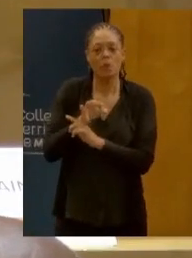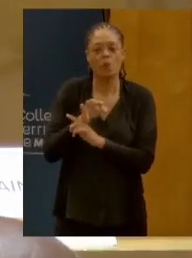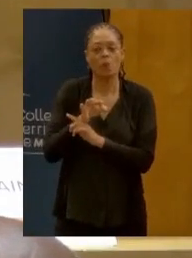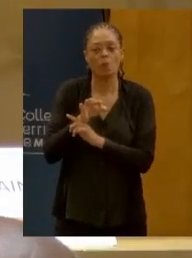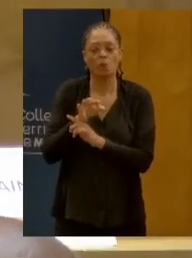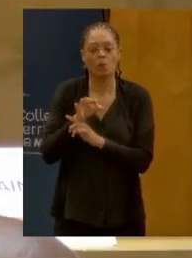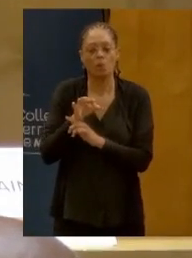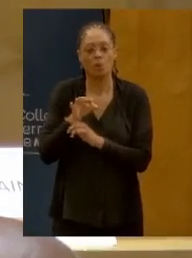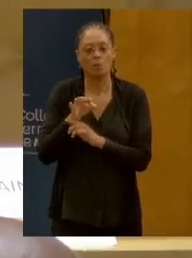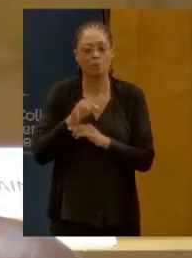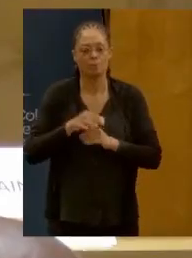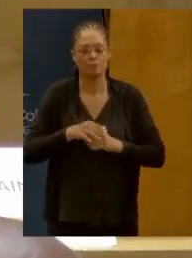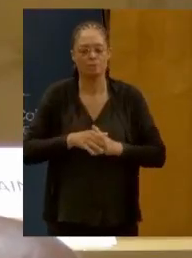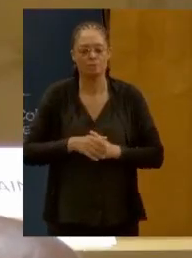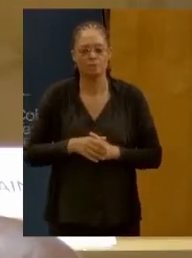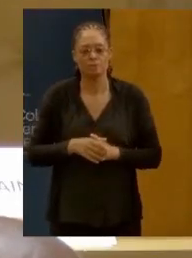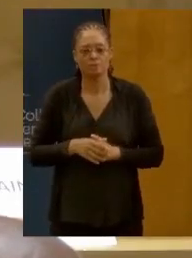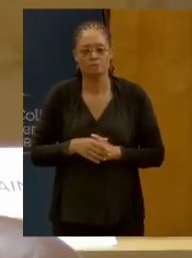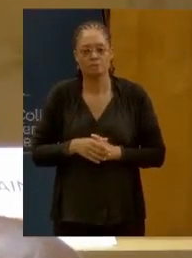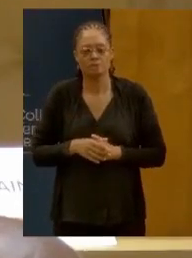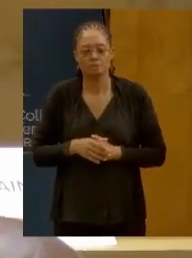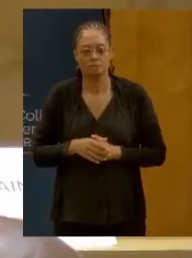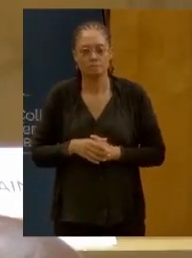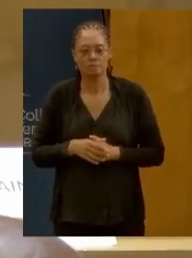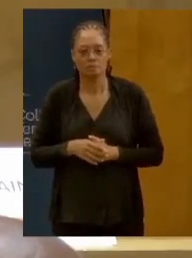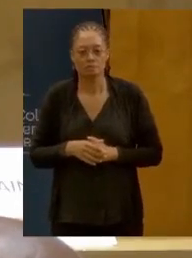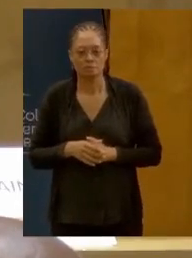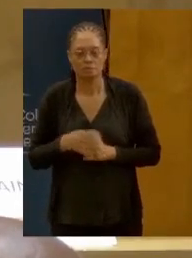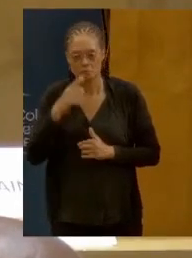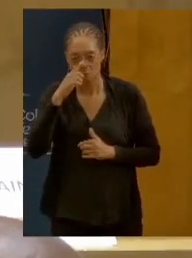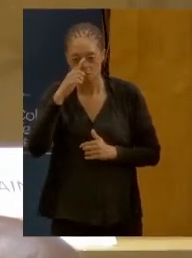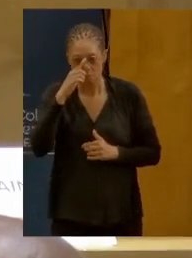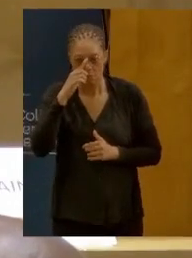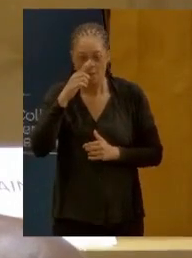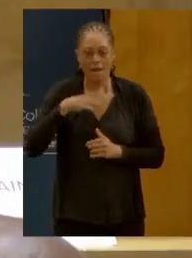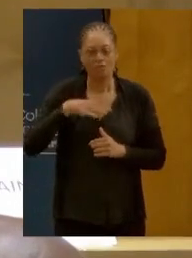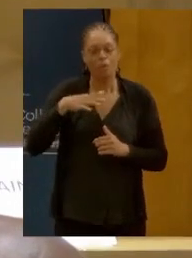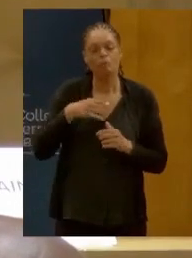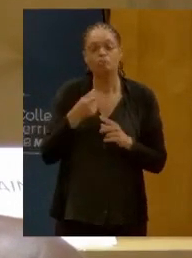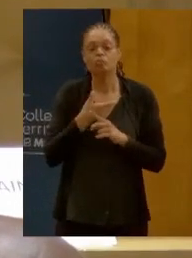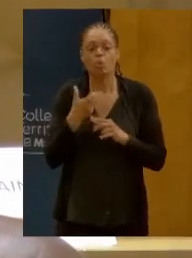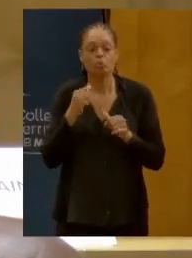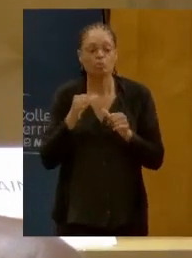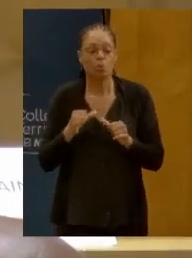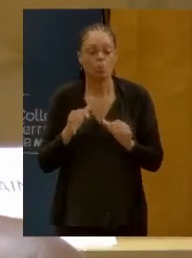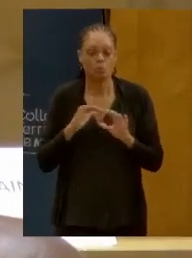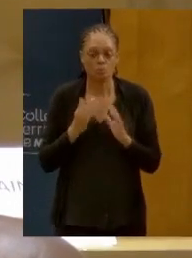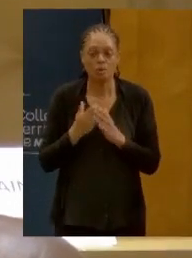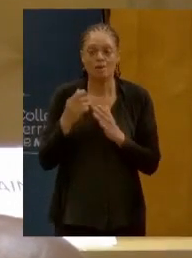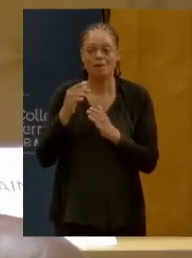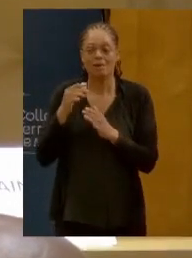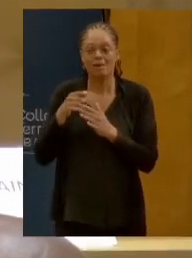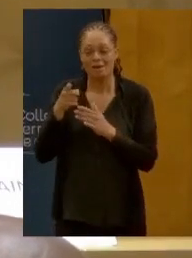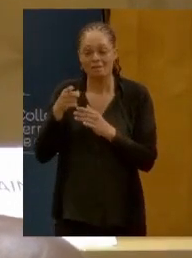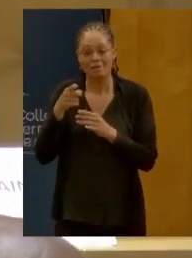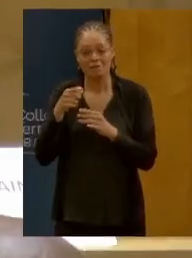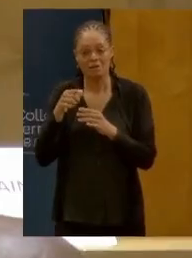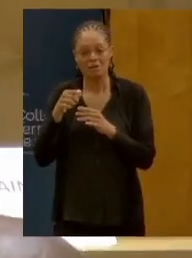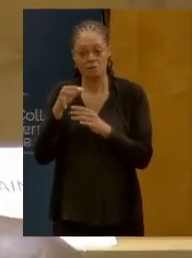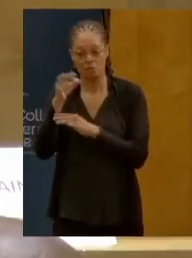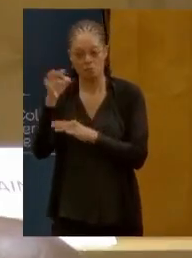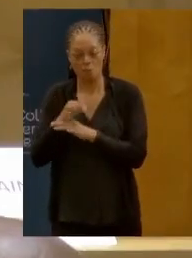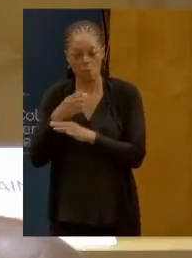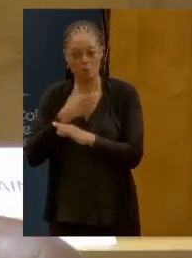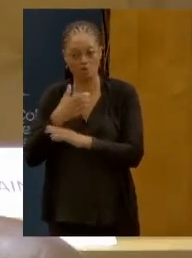saccharine. Et il se trouve qu'une série de conditions ont fait que la richesse avait faibli, et